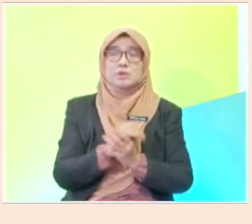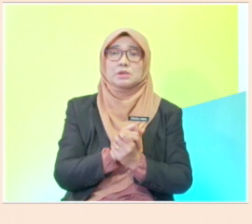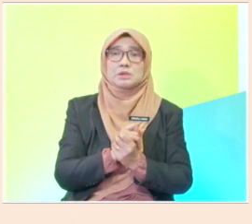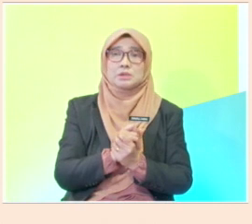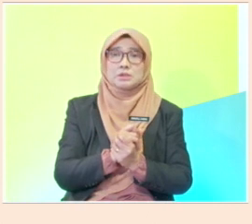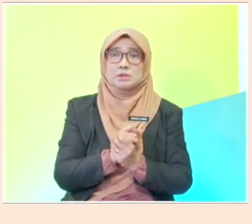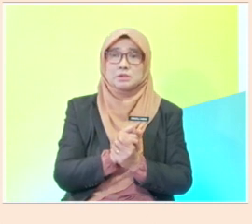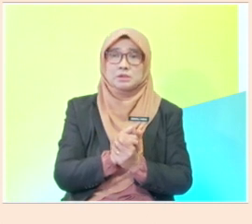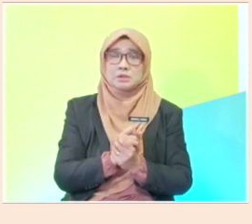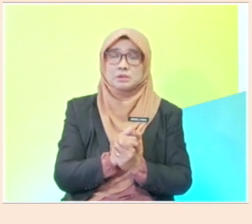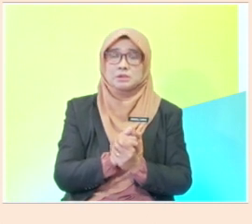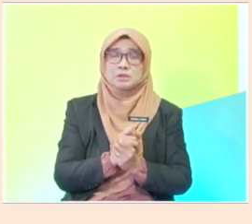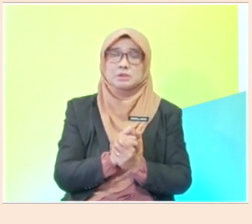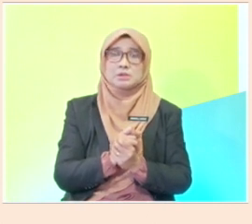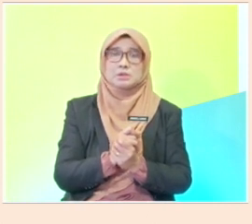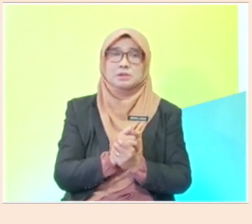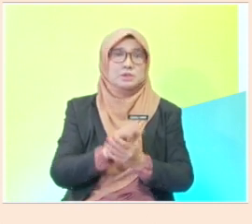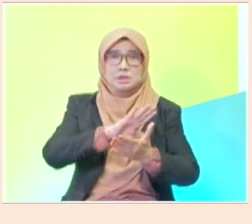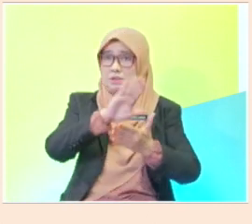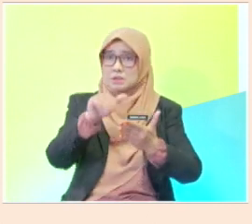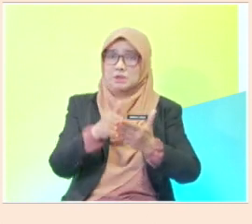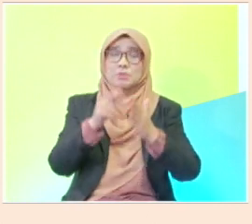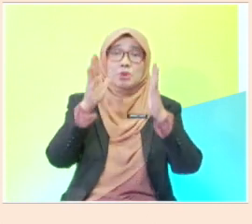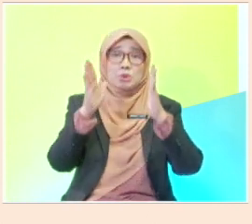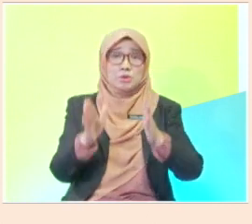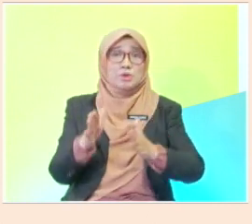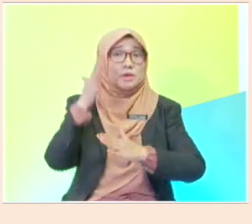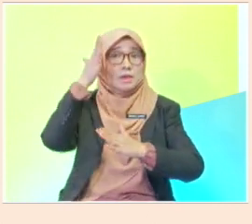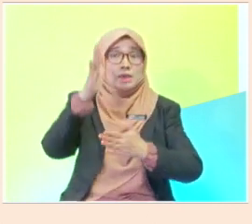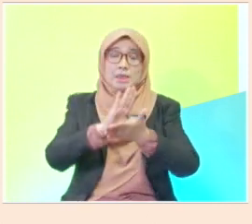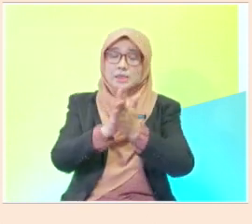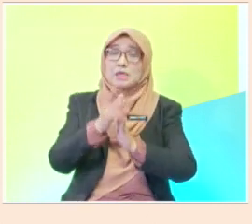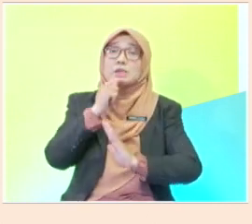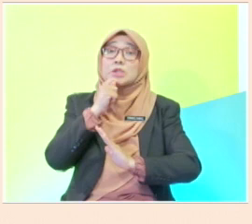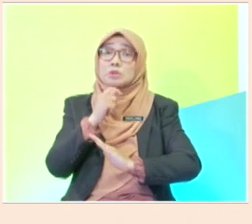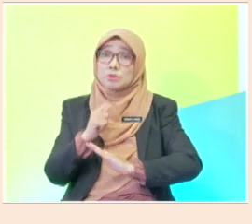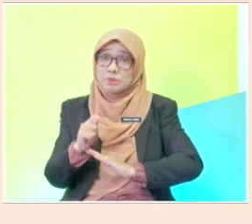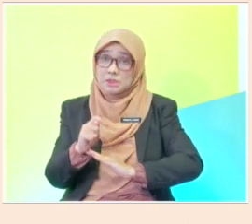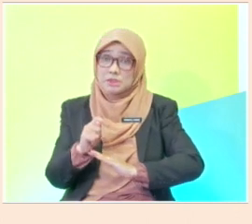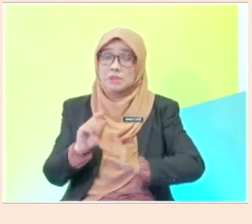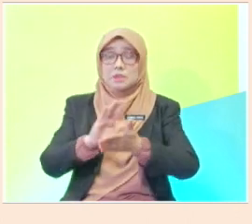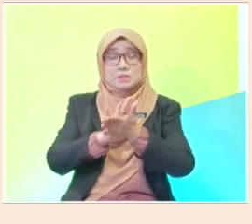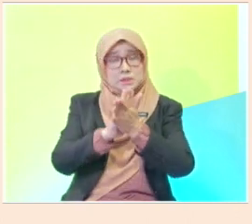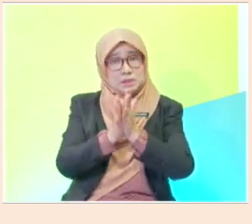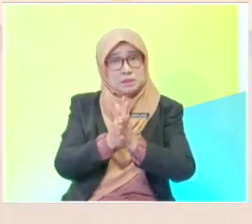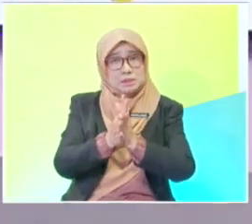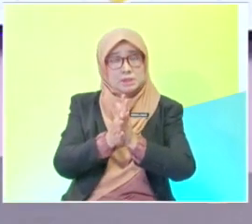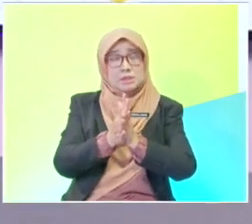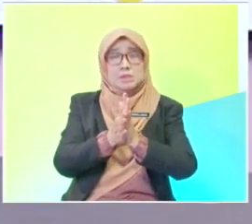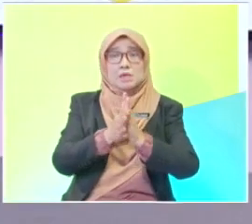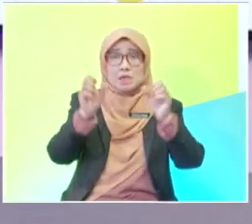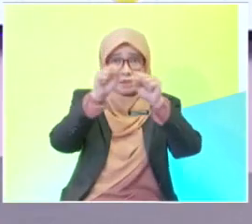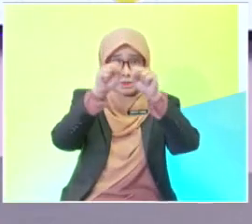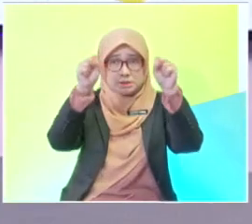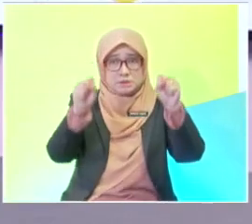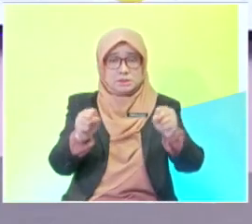yang kita semua tak dapat elakkan, iaitu apa tu, Hanif? Penuaan, Cikgu. Penuaan. Mungkin boleh nampak muda, Cikgu, tapi tak semestinya